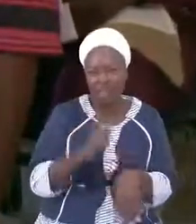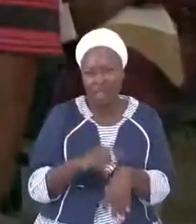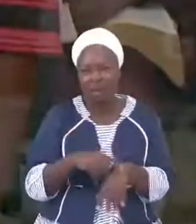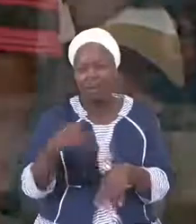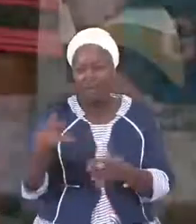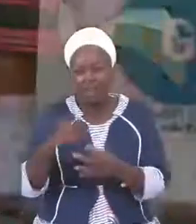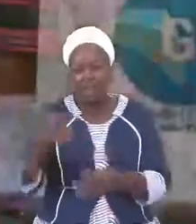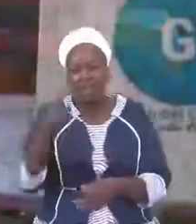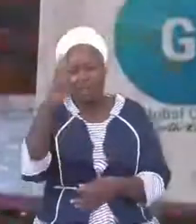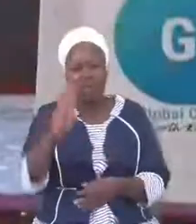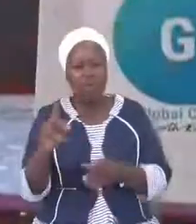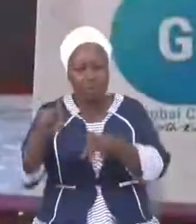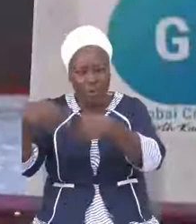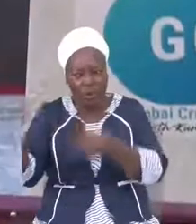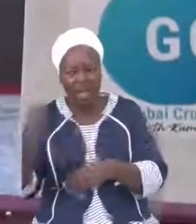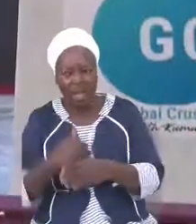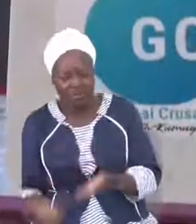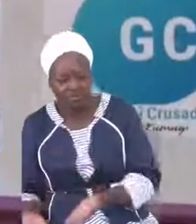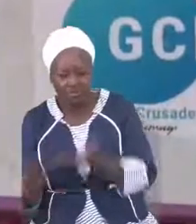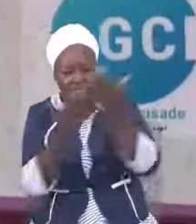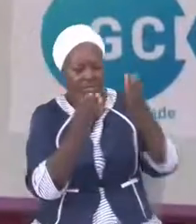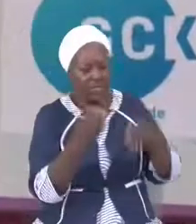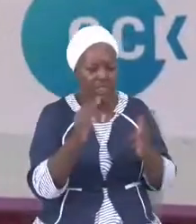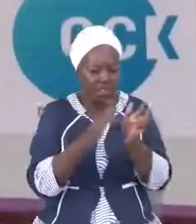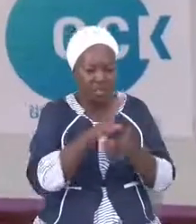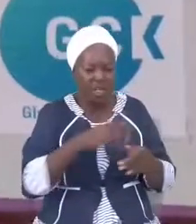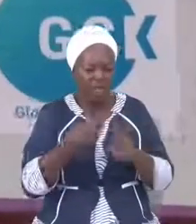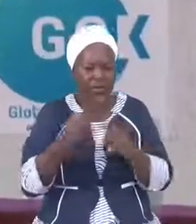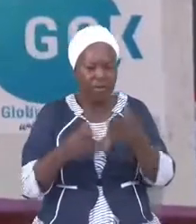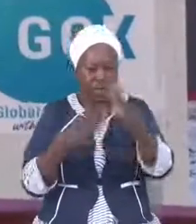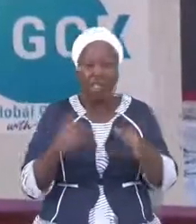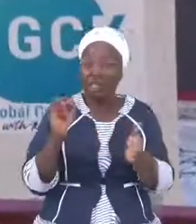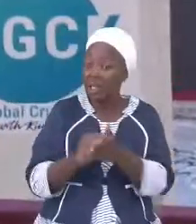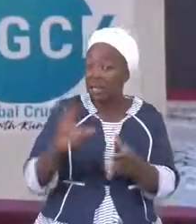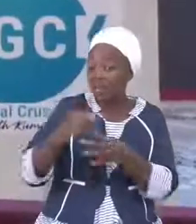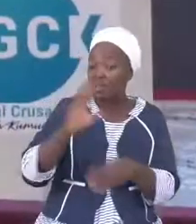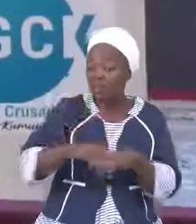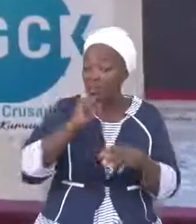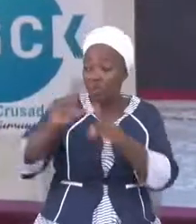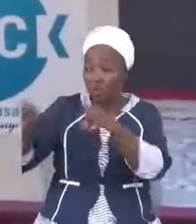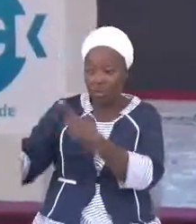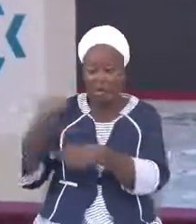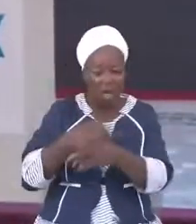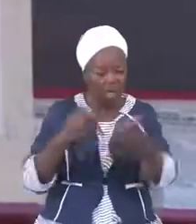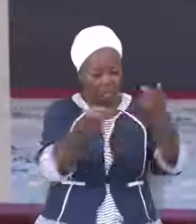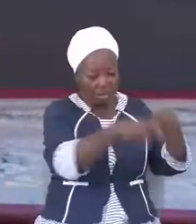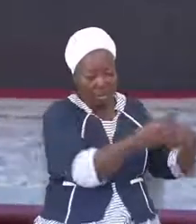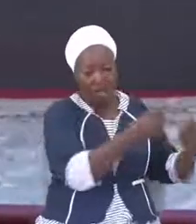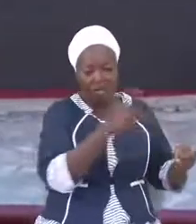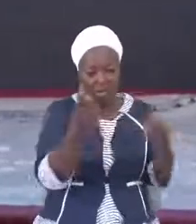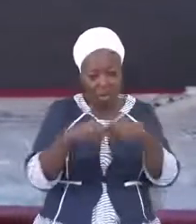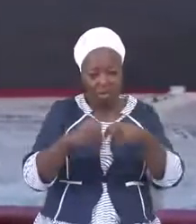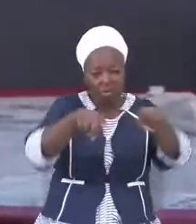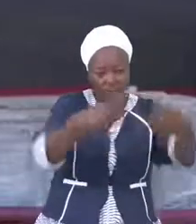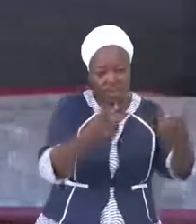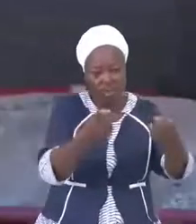occasion unique, l'Esprit de Dieu est allé là-bas et l'a ressuscité des morts. L'esprit là ne vient pas,